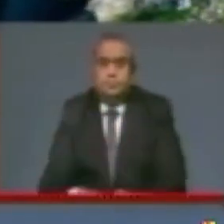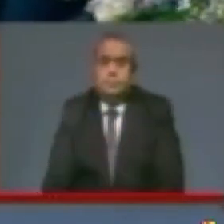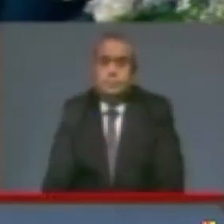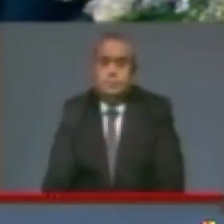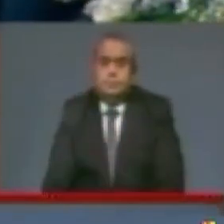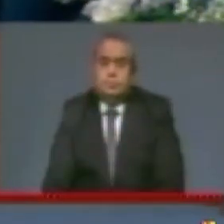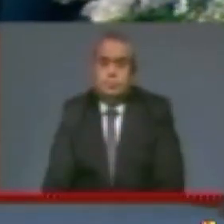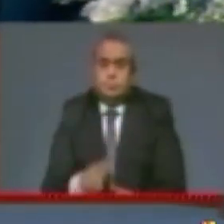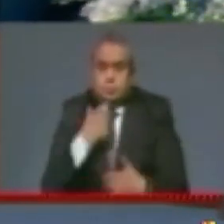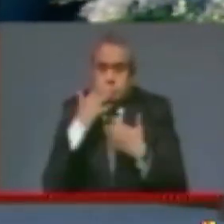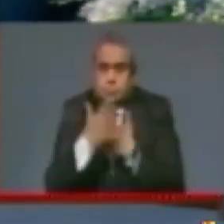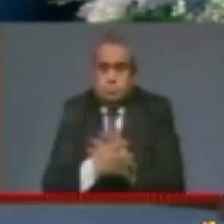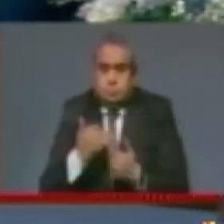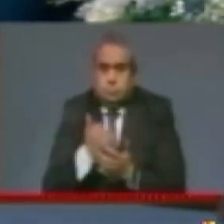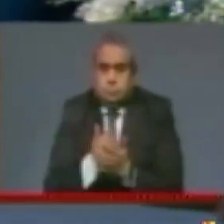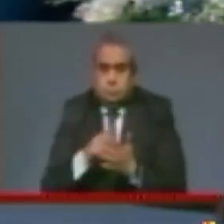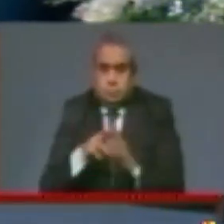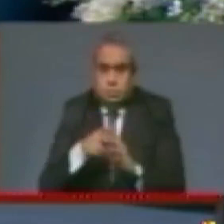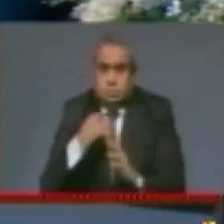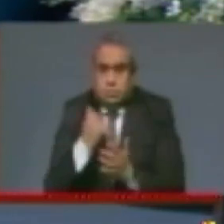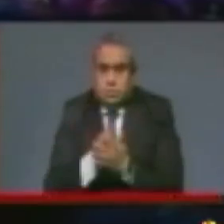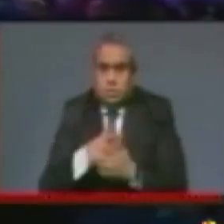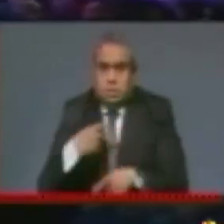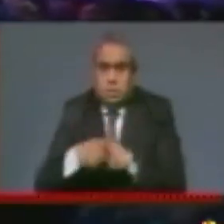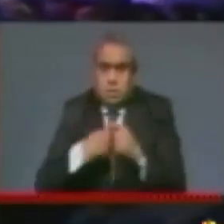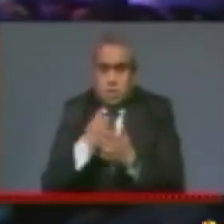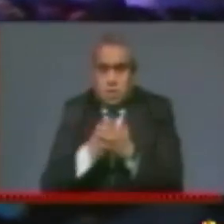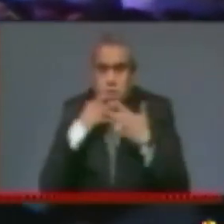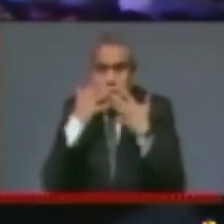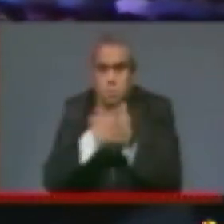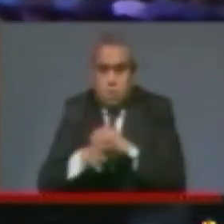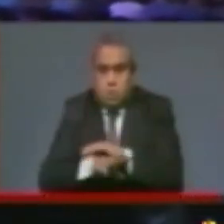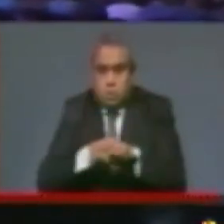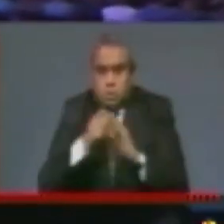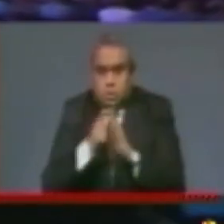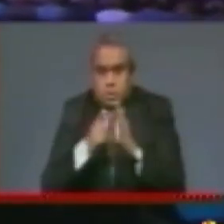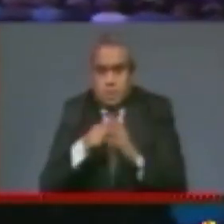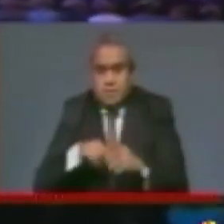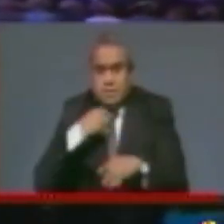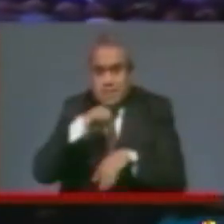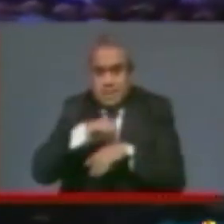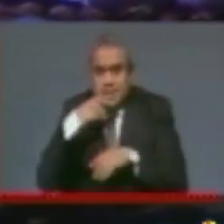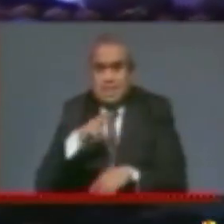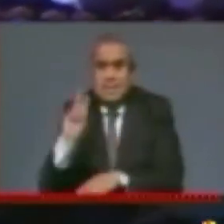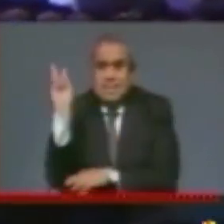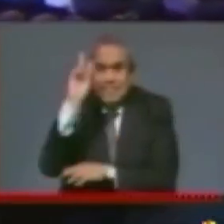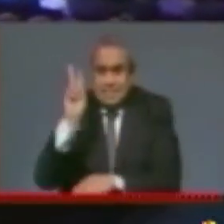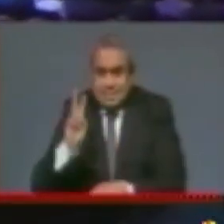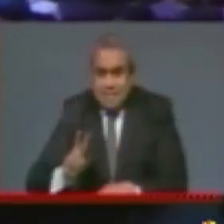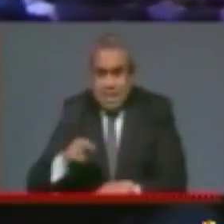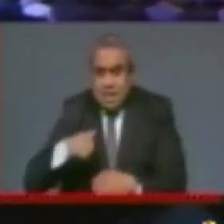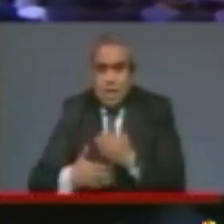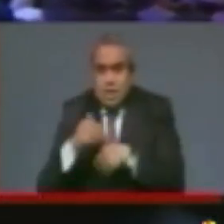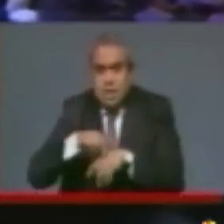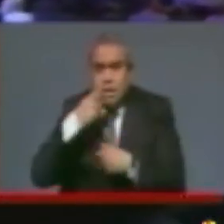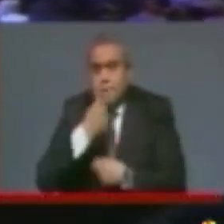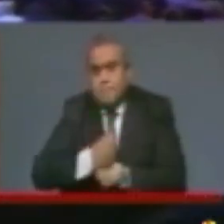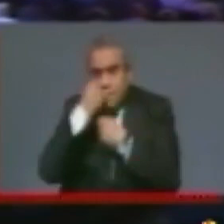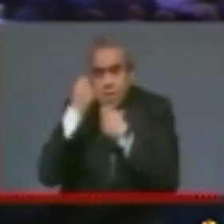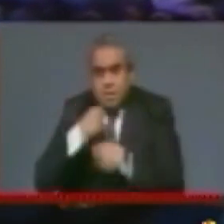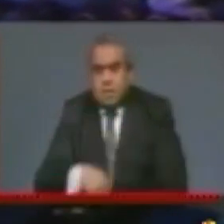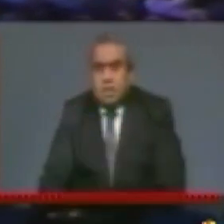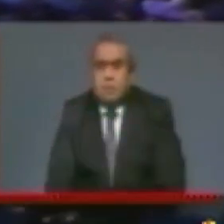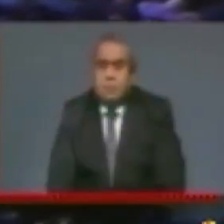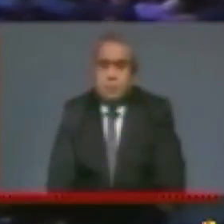لمشروعات استكمال مشروعات التنميه الكبيره اللي بتتم في شبه جزيره سيناء واليوم احنا النهارده في المنيا الرساله